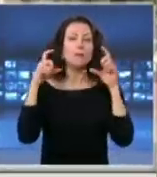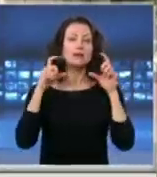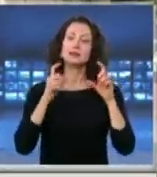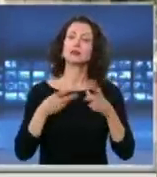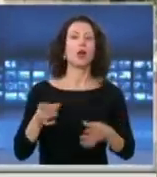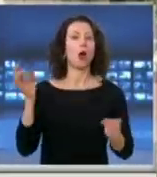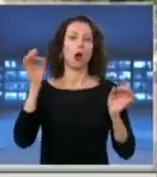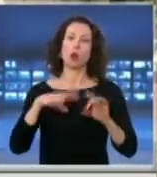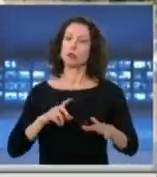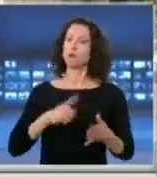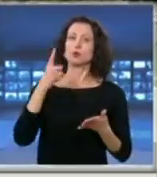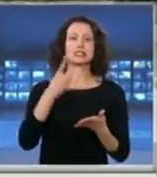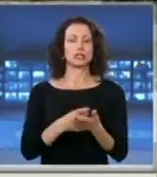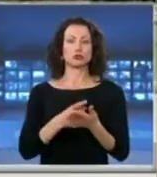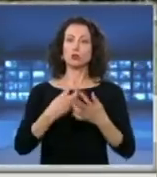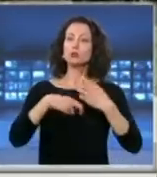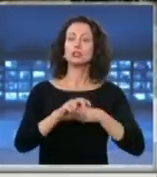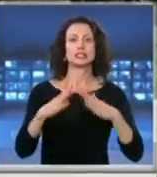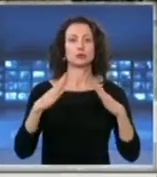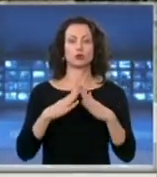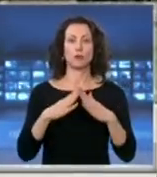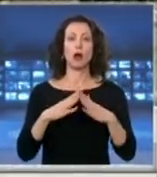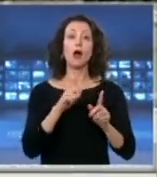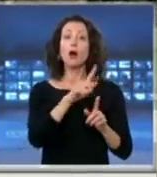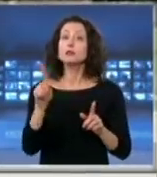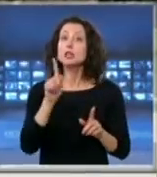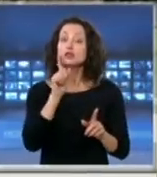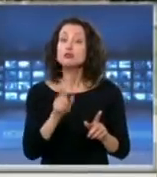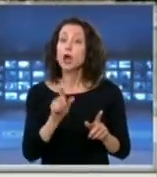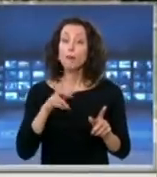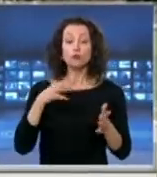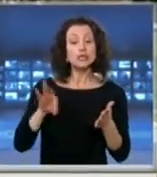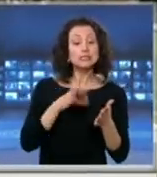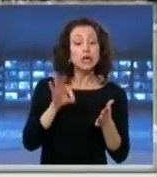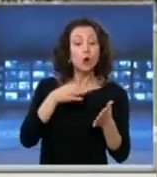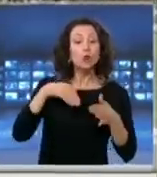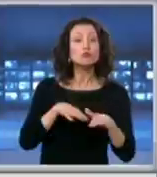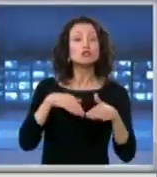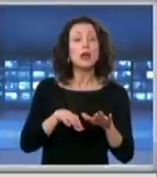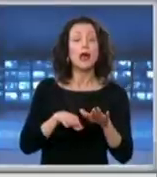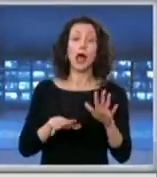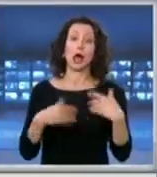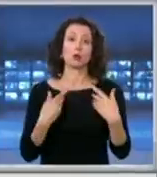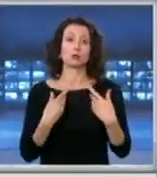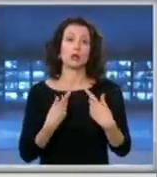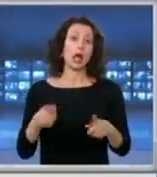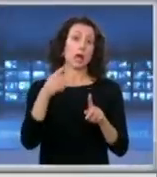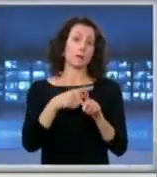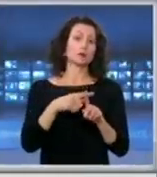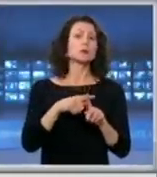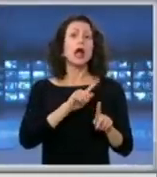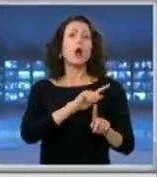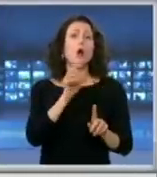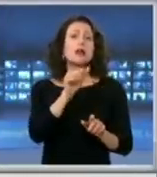при излизане от вкъщи. Всеки може и да си ушия, ако иска. Плюс края на краищата може да сложи един шал през носа,